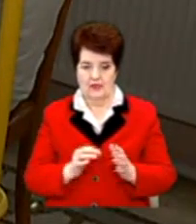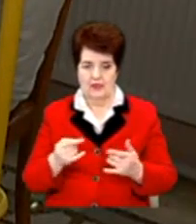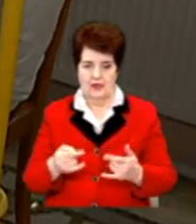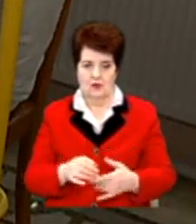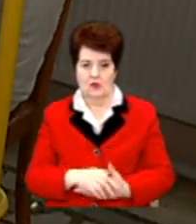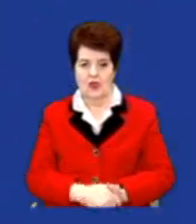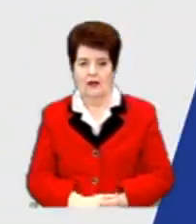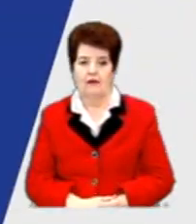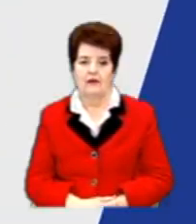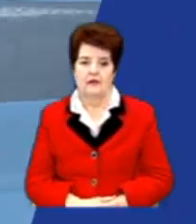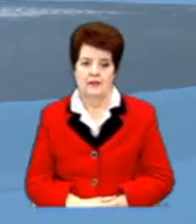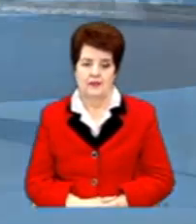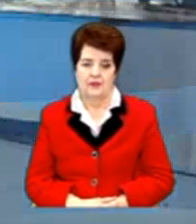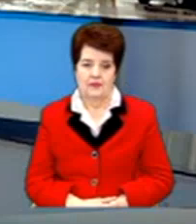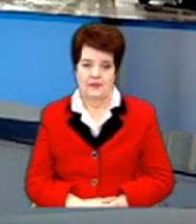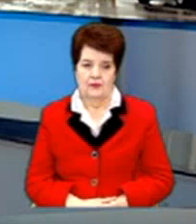telejurnal.